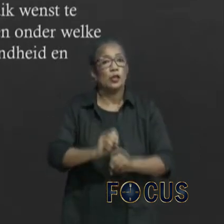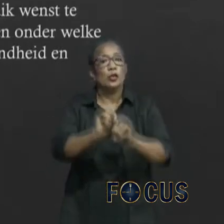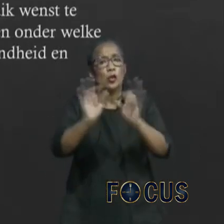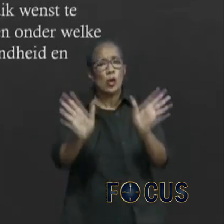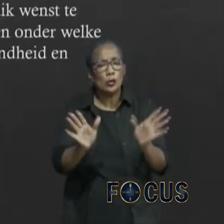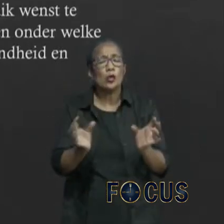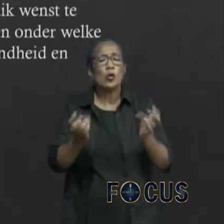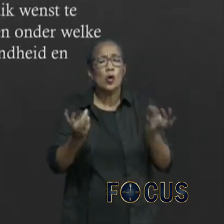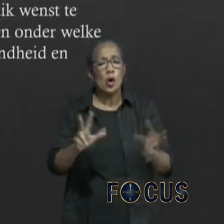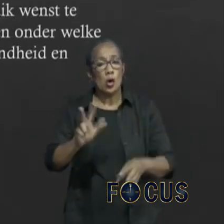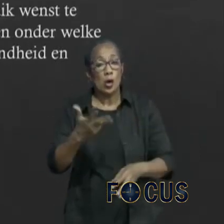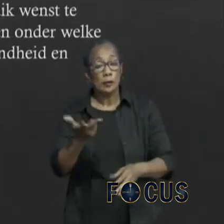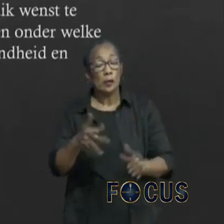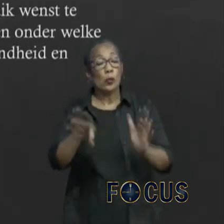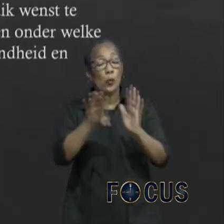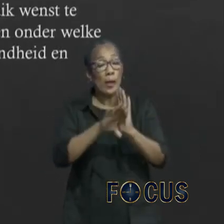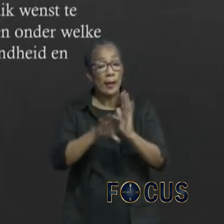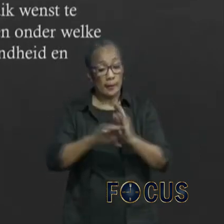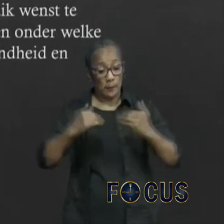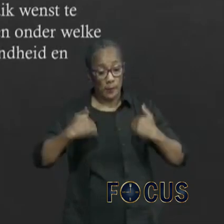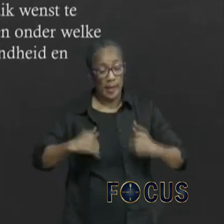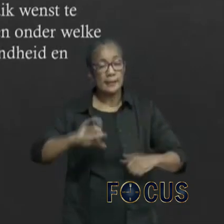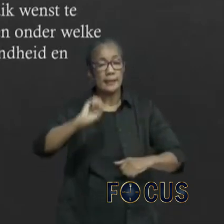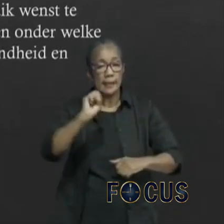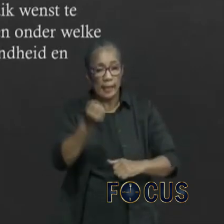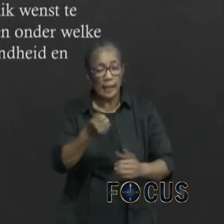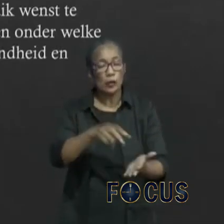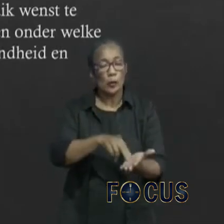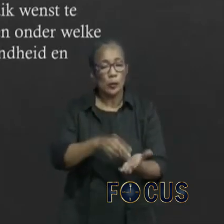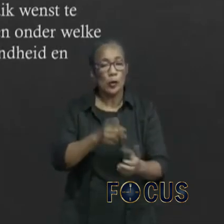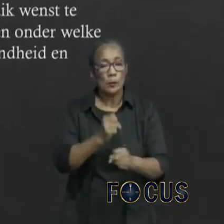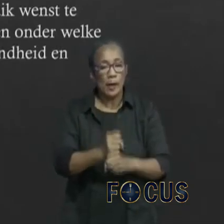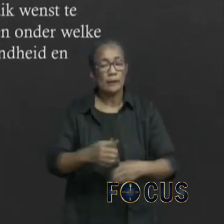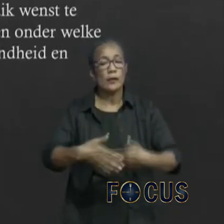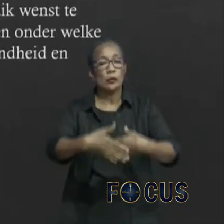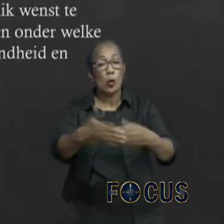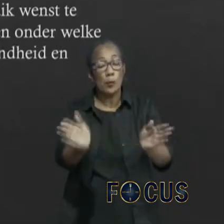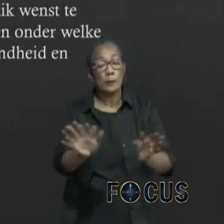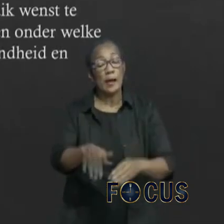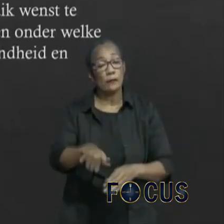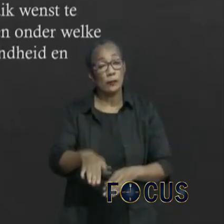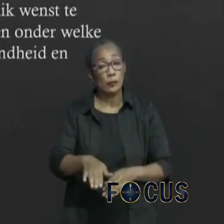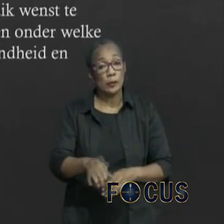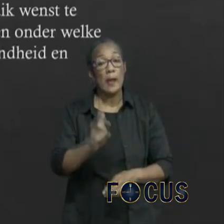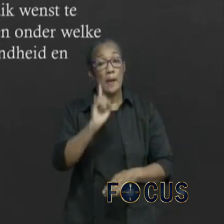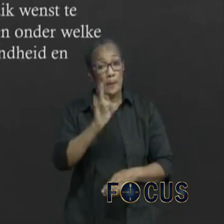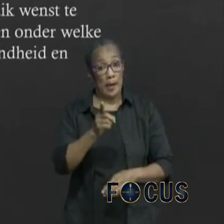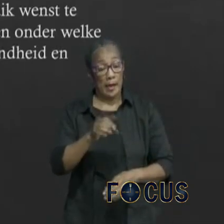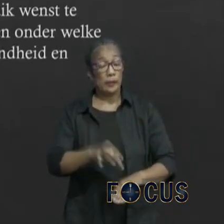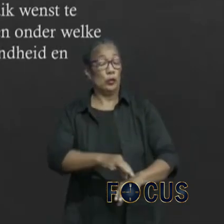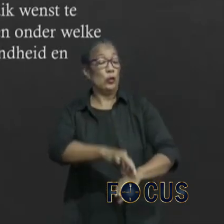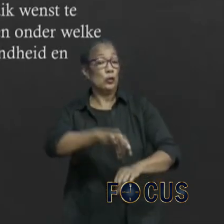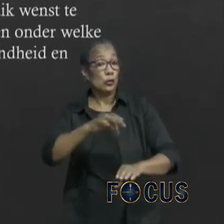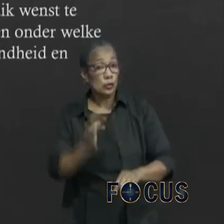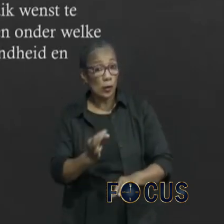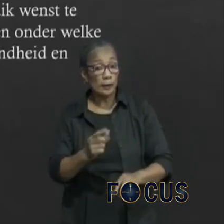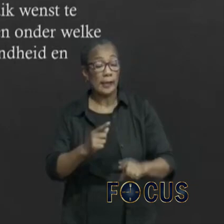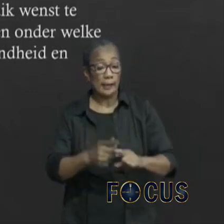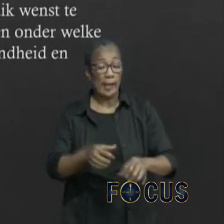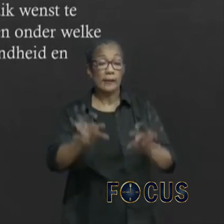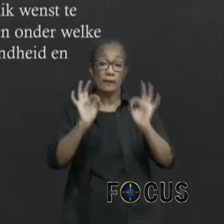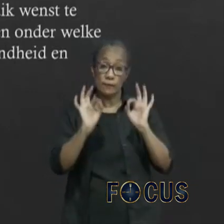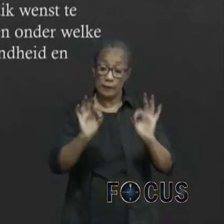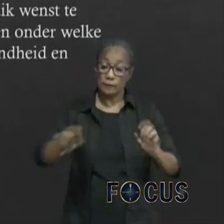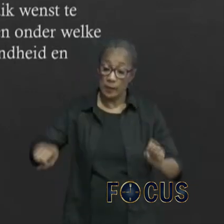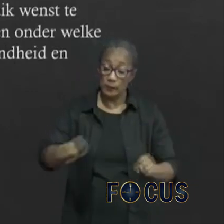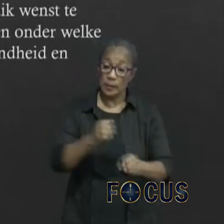welke voorwaarden mensen gebruik kunnen maken van het openbaar vervoer. Daarbij staat de gezondheid en veiligheid van